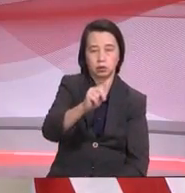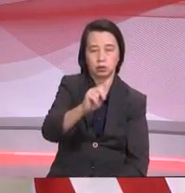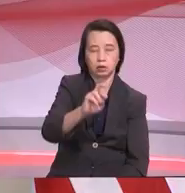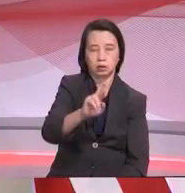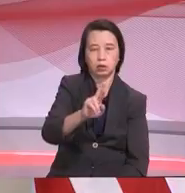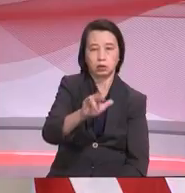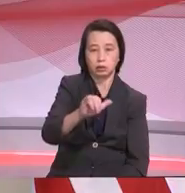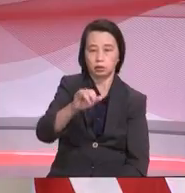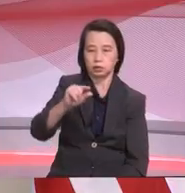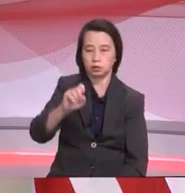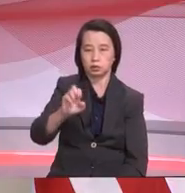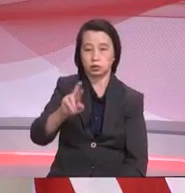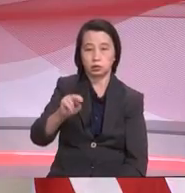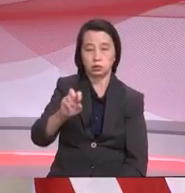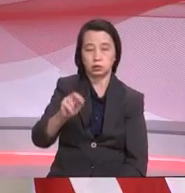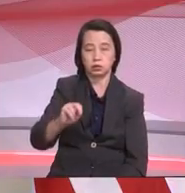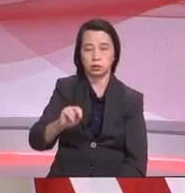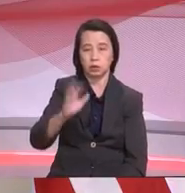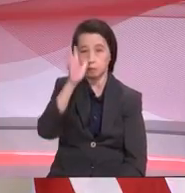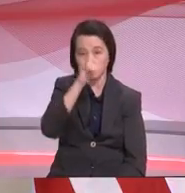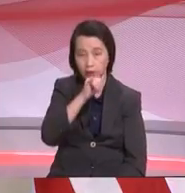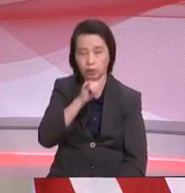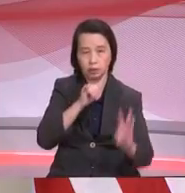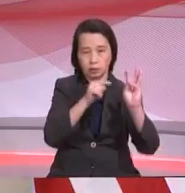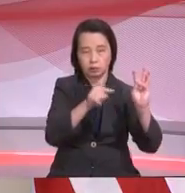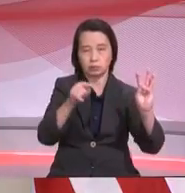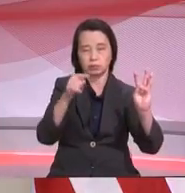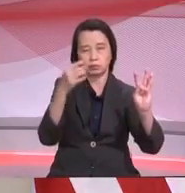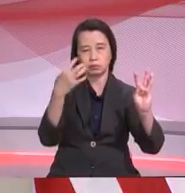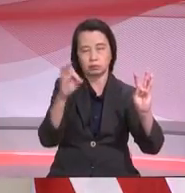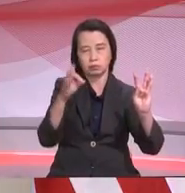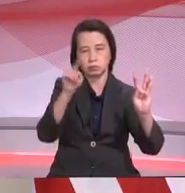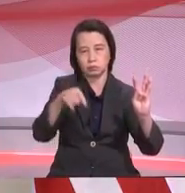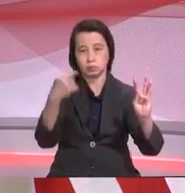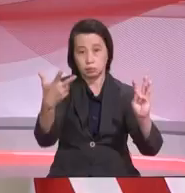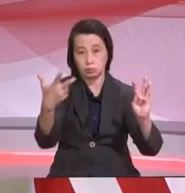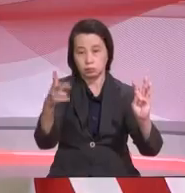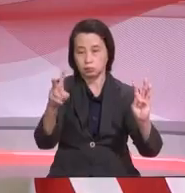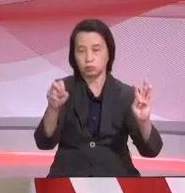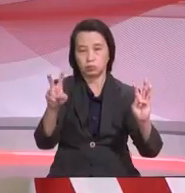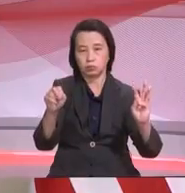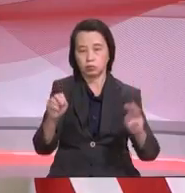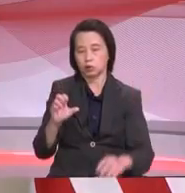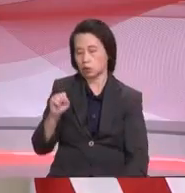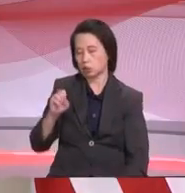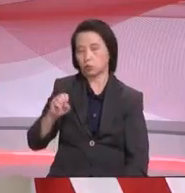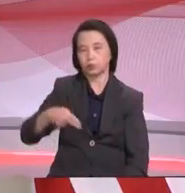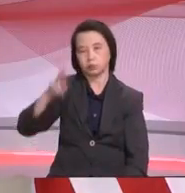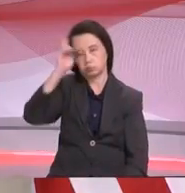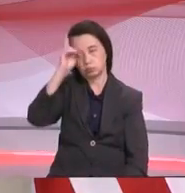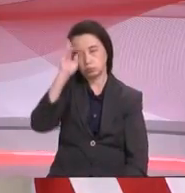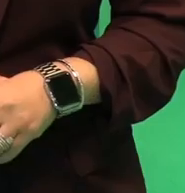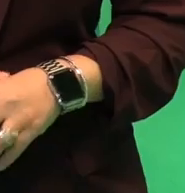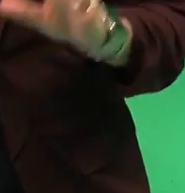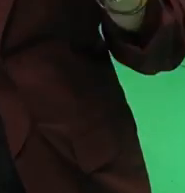Melaka bermula 6 Mac sehingga 19 Mac 2021. SOP-nya sama seperti di tempat